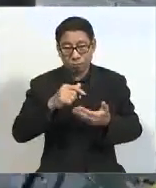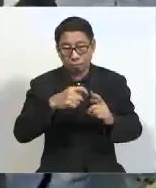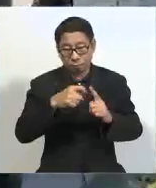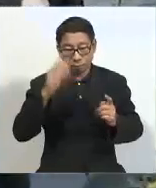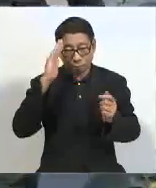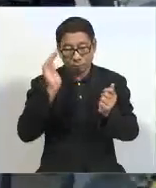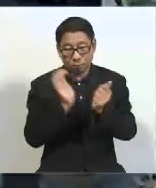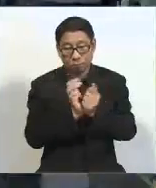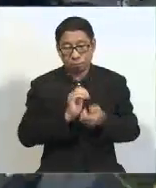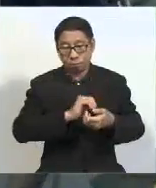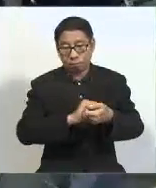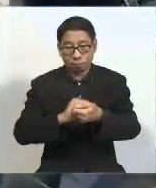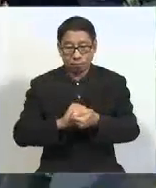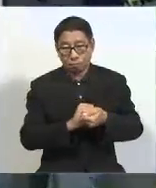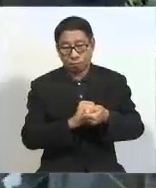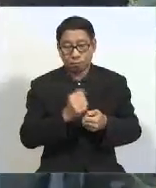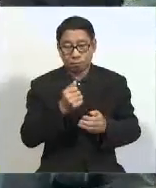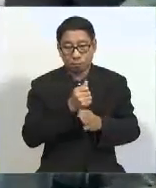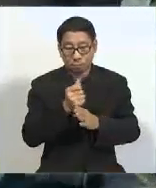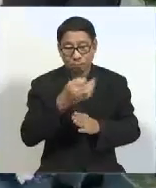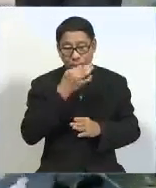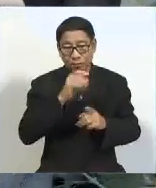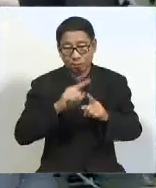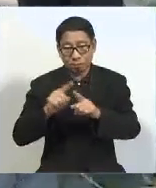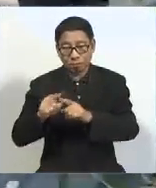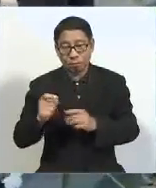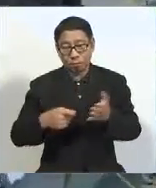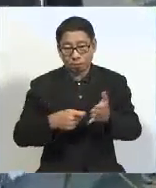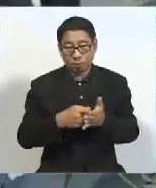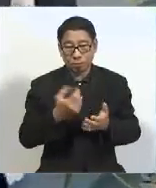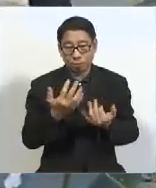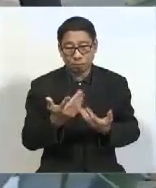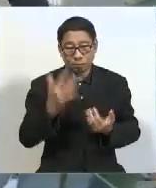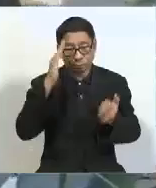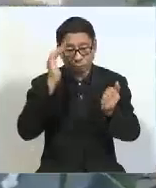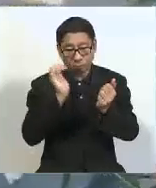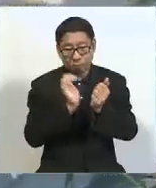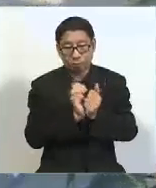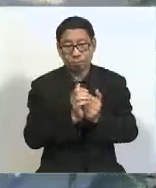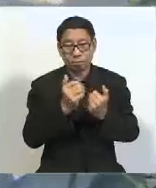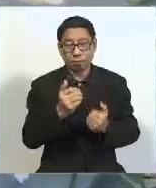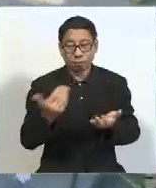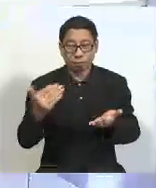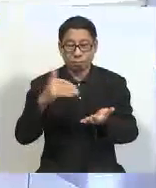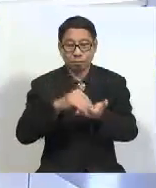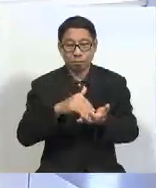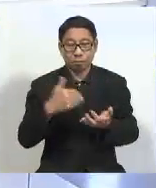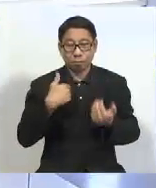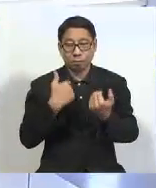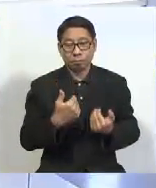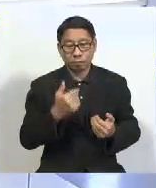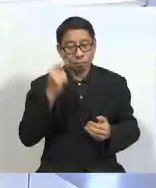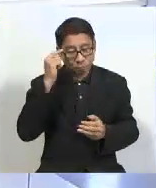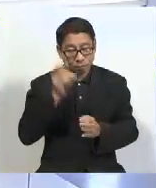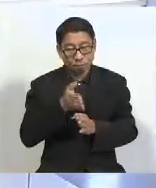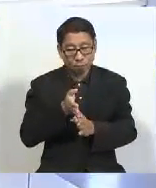ำรวจร่วมกับทางสหวิชาชีพอีกครั้งนึงค่ะ ค่ะสาเหตุที่แท้จริงก็คงจะต้องรอทางเจ้าหน้าที่ตำรวจอีกครั้งนึงนะคะแต่ว่าเบื้องต้น